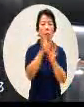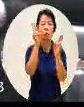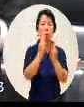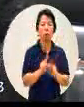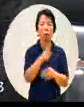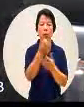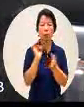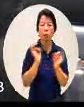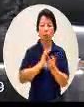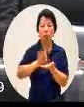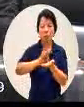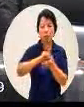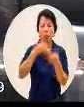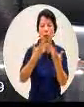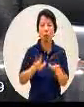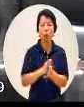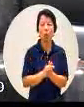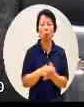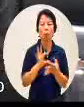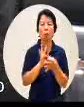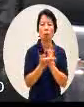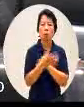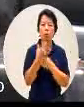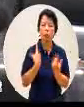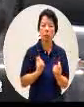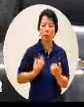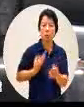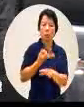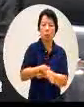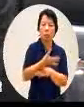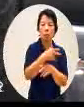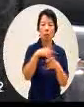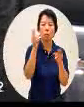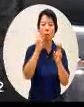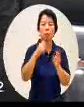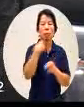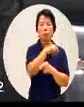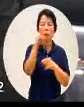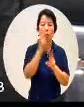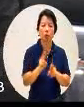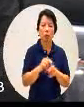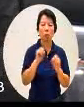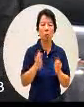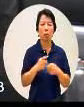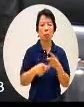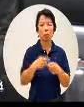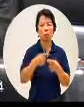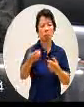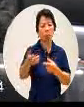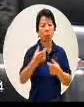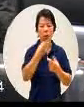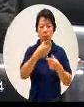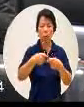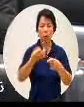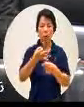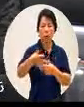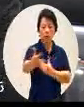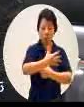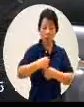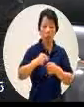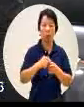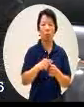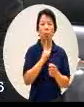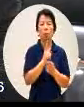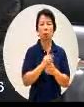你花了這麼多錢蓋怎麼還是付錢給台電而不是向台電收錢呢他給我的很多